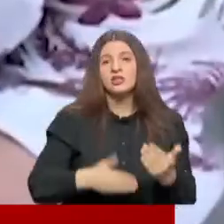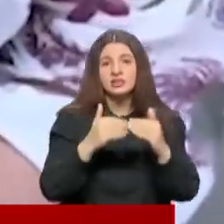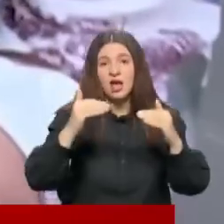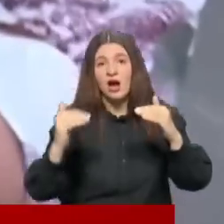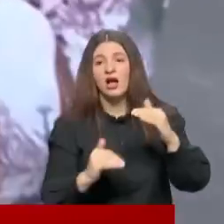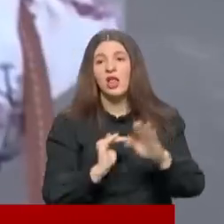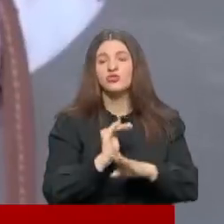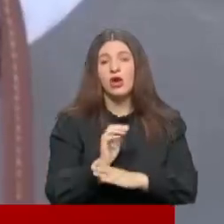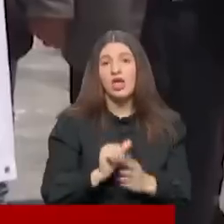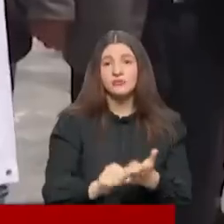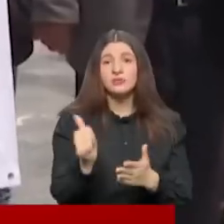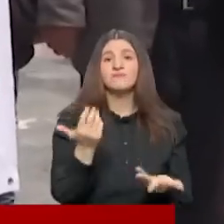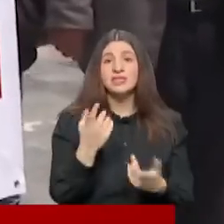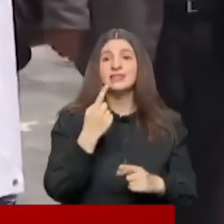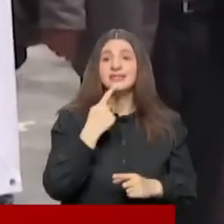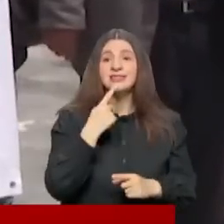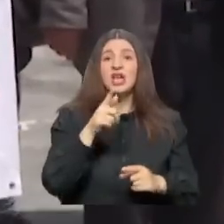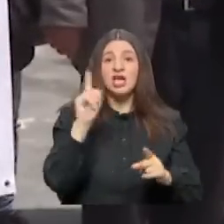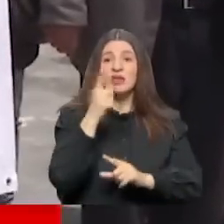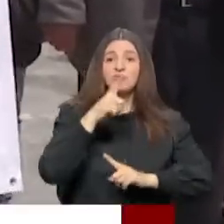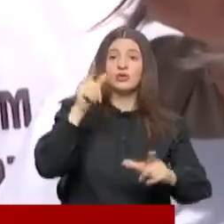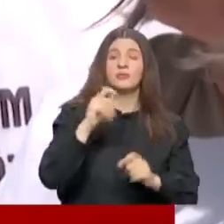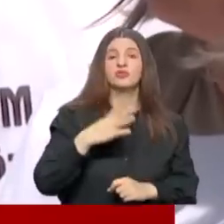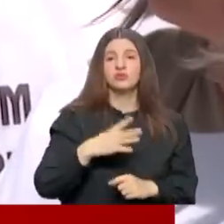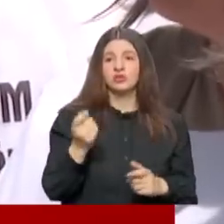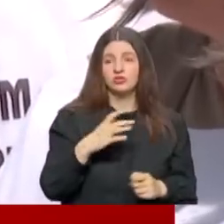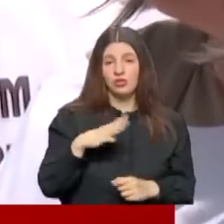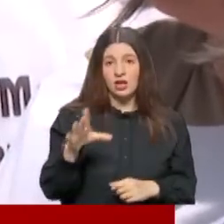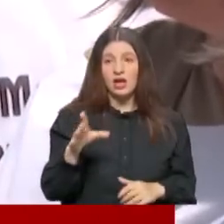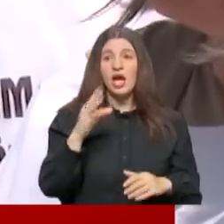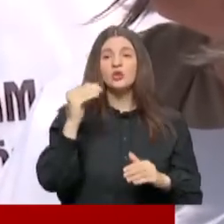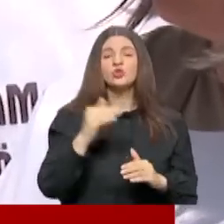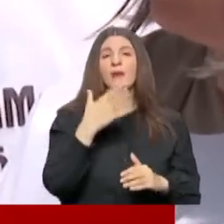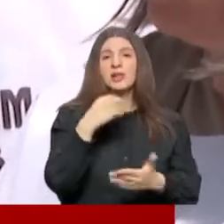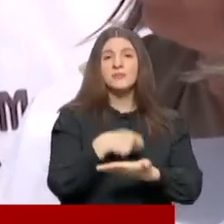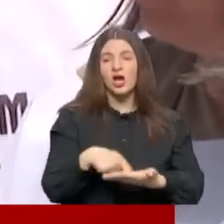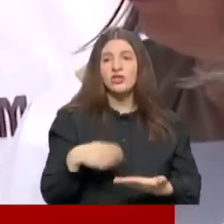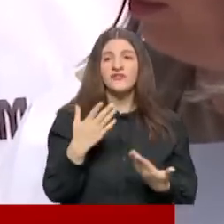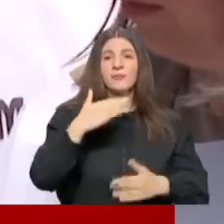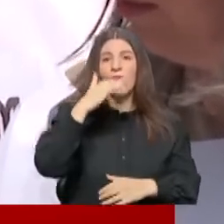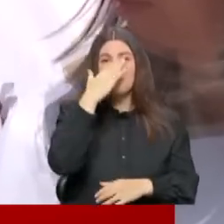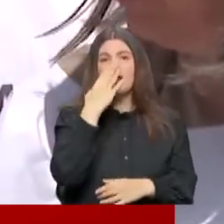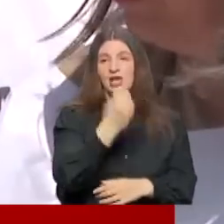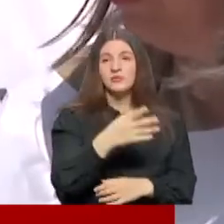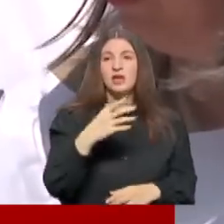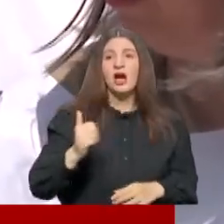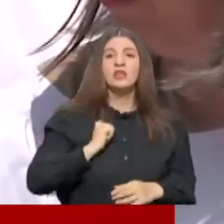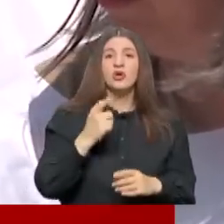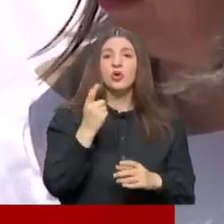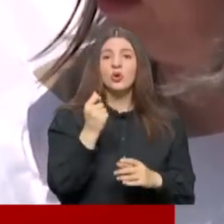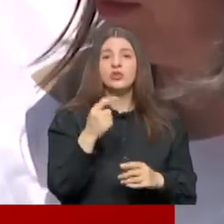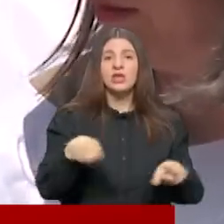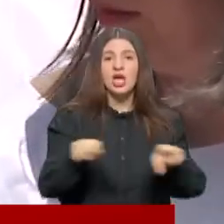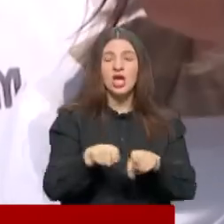sınırı altında yaşıyorlar. Seslerini iktidara duyurmaya çalıştılar. En düşük emekli maaşı ve bayram ikramiyesi asgari